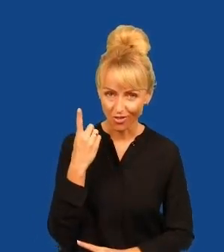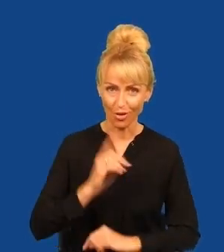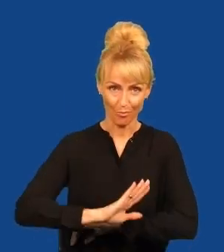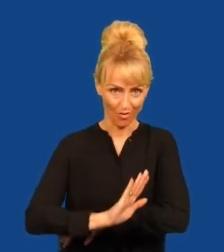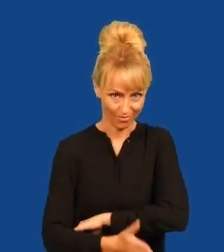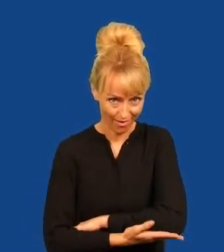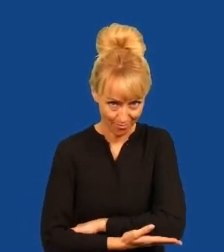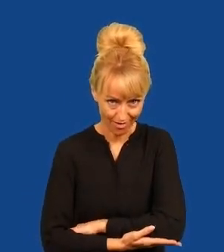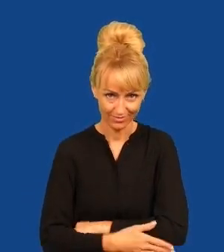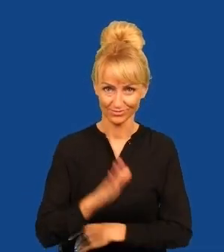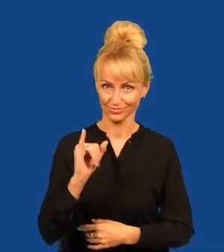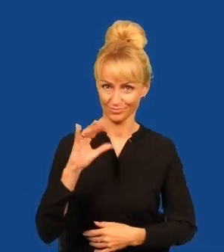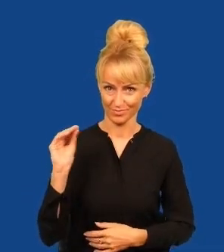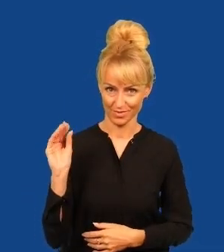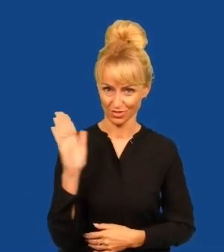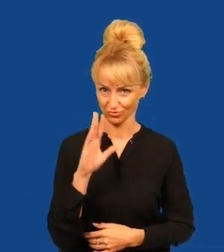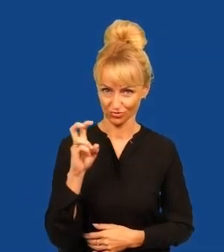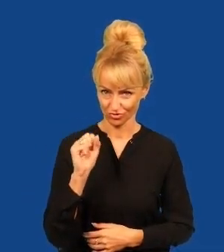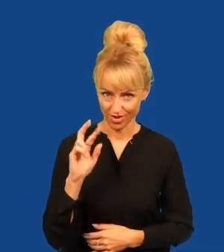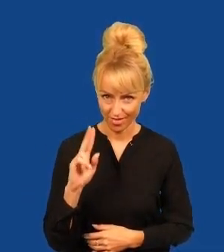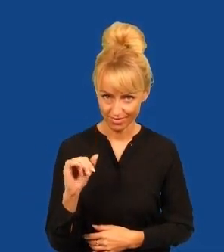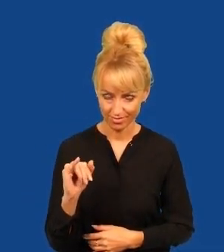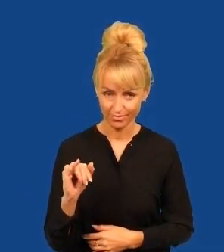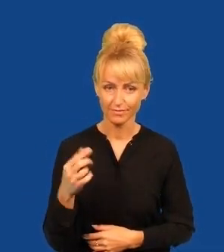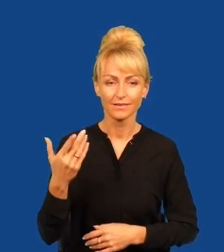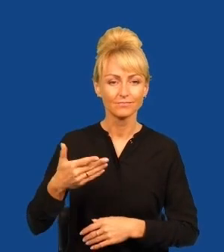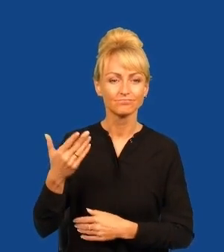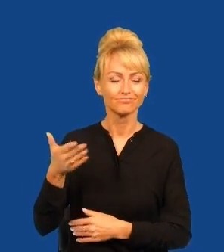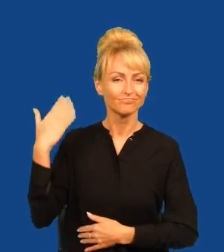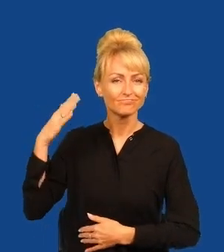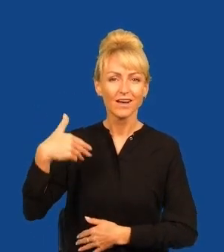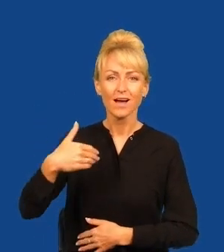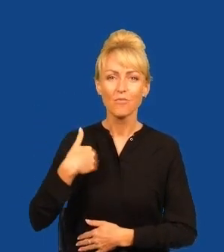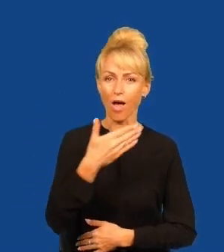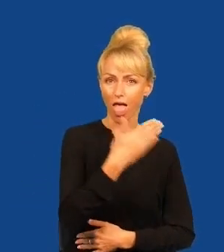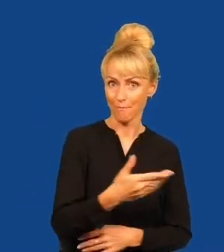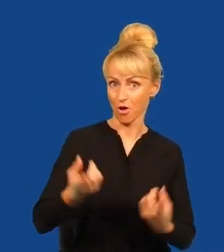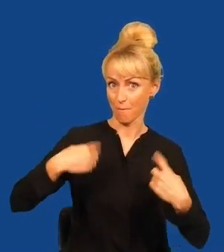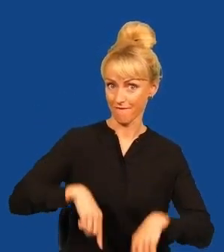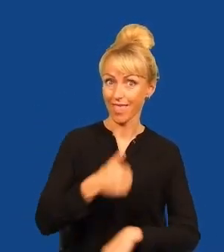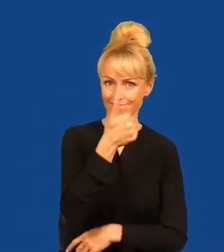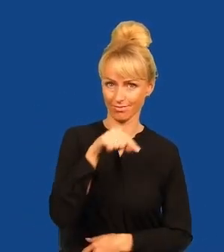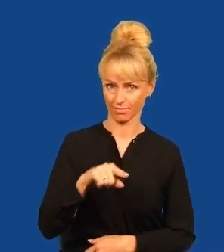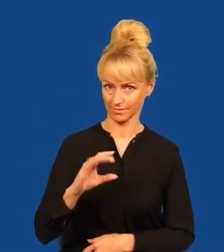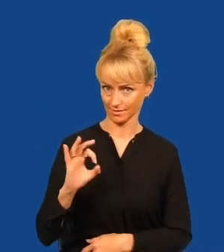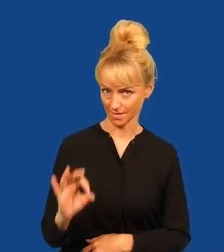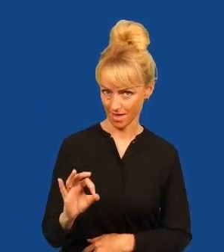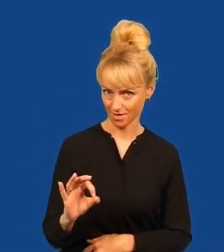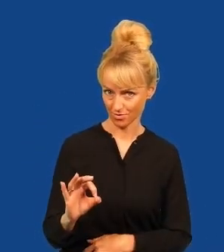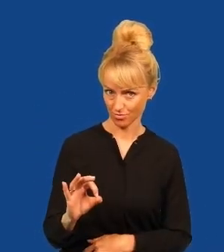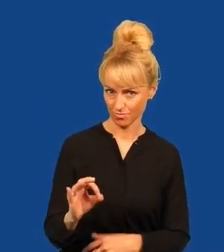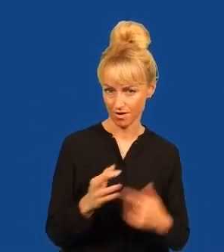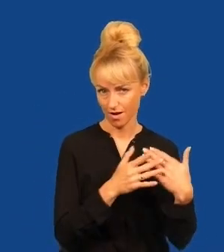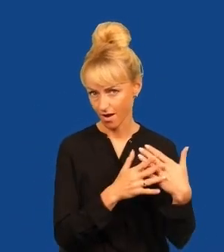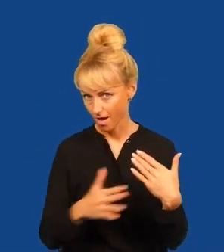daleką podróż z mObywatela 1.0, cyfrowego portfela dokumentów, do mObywatela